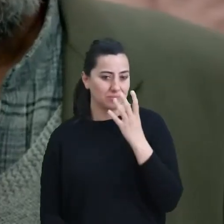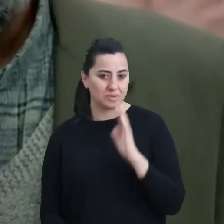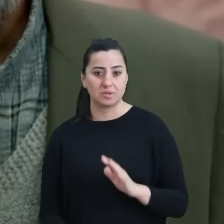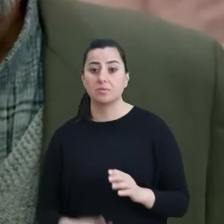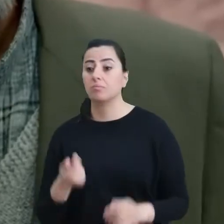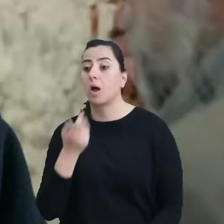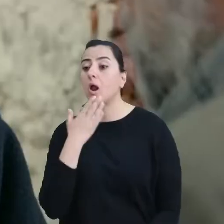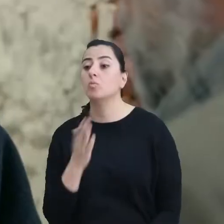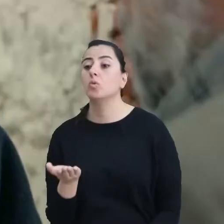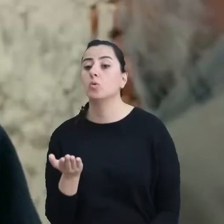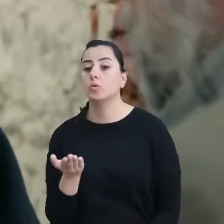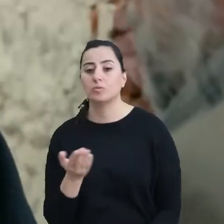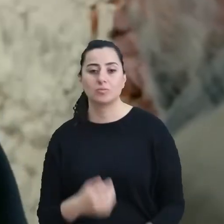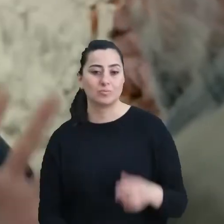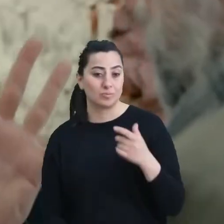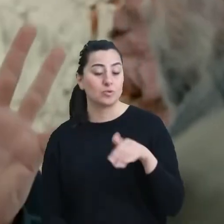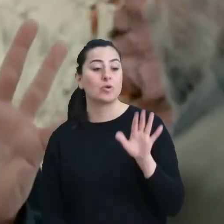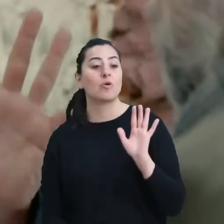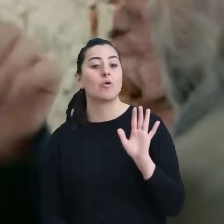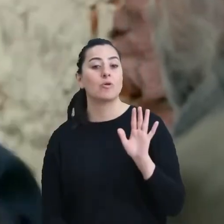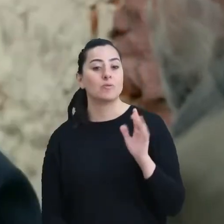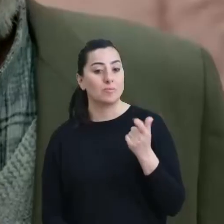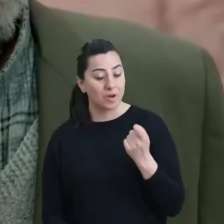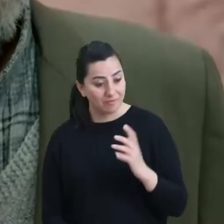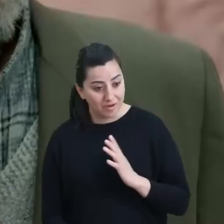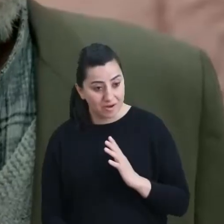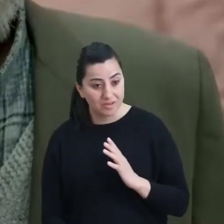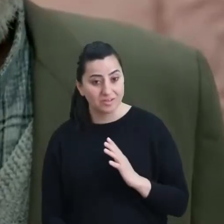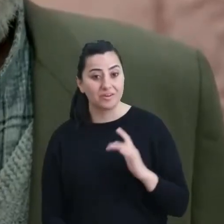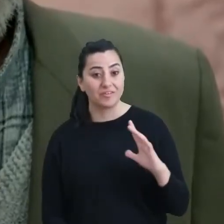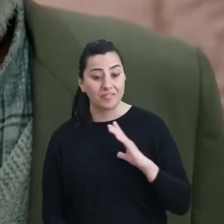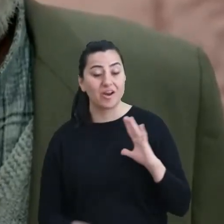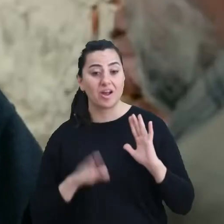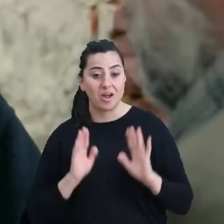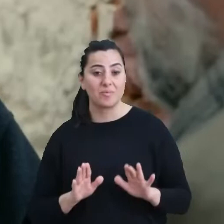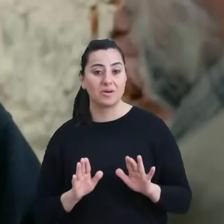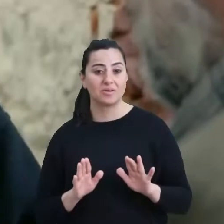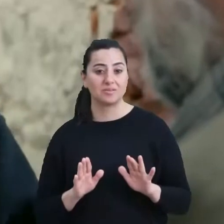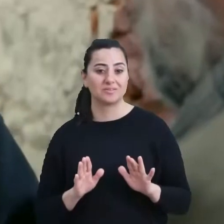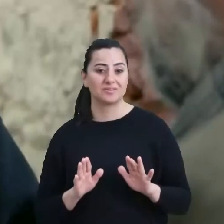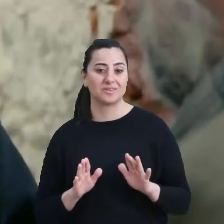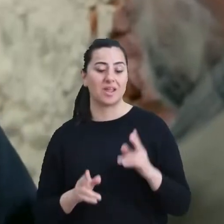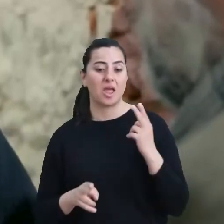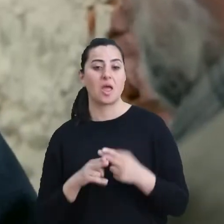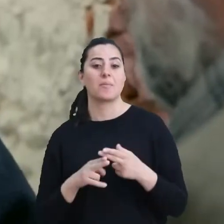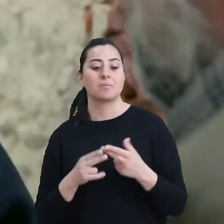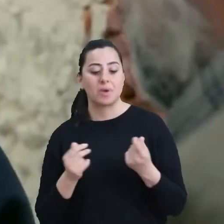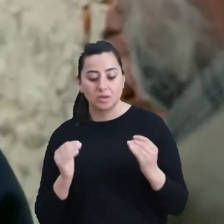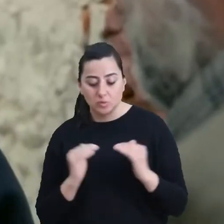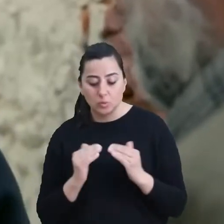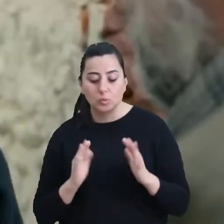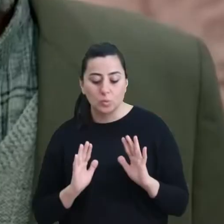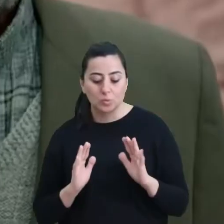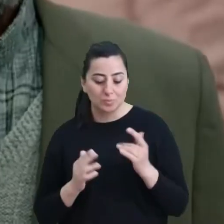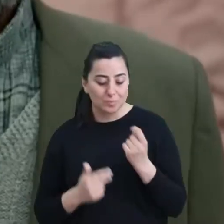o? Paranız mı yok? Yok. Yok. Var. Var emme. Öyle hemen denkleşecek